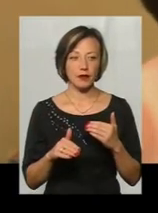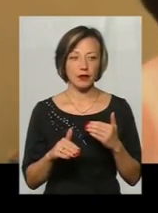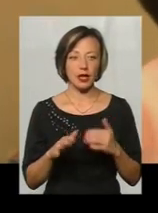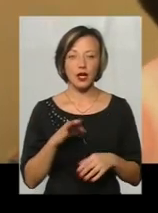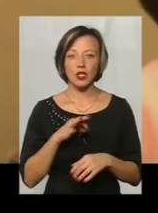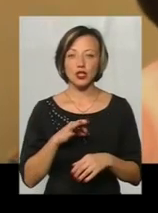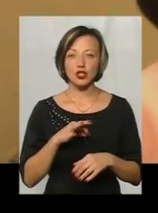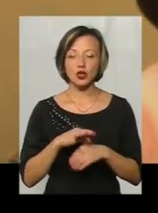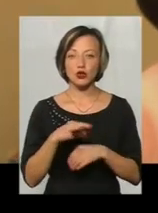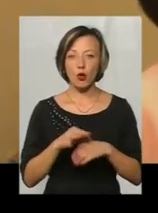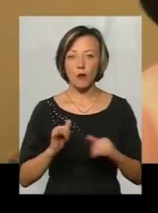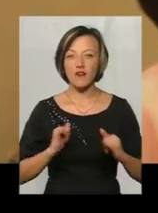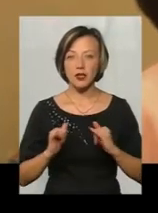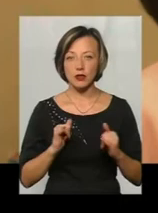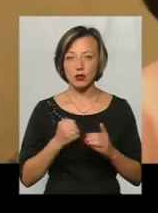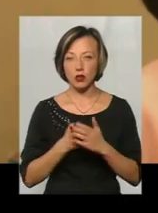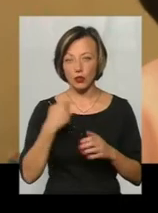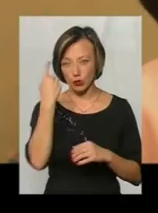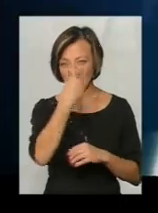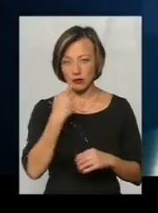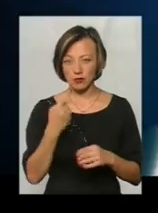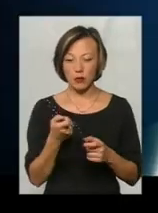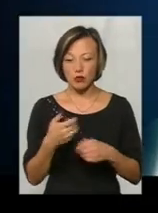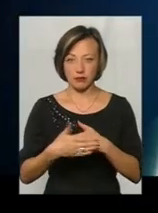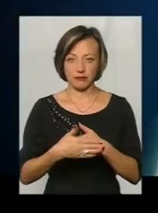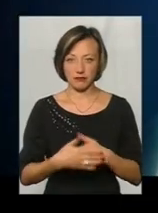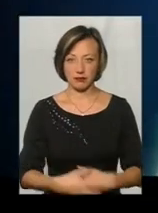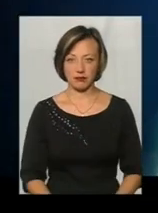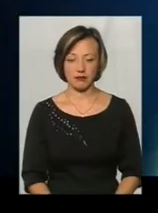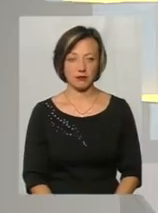жорстокої поведінки по відношенню до особистості, просто один крок.